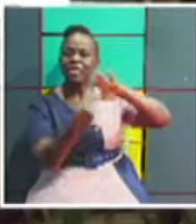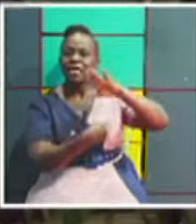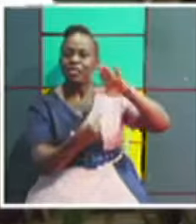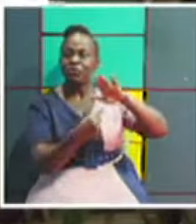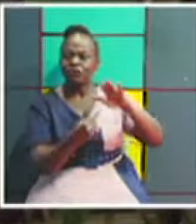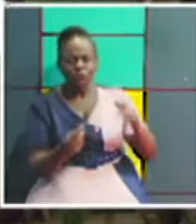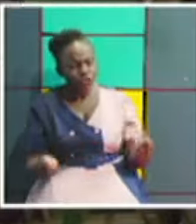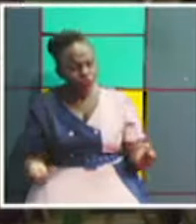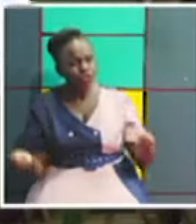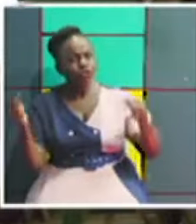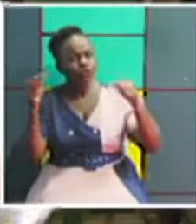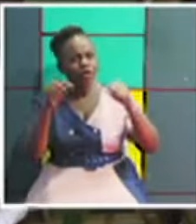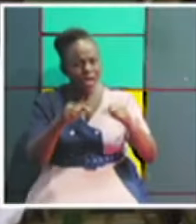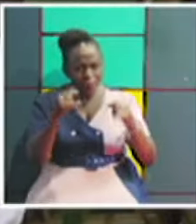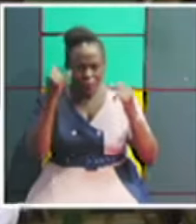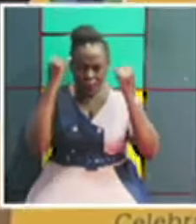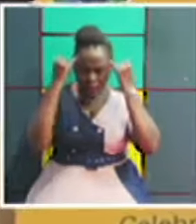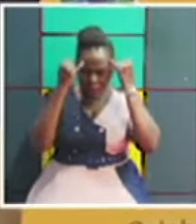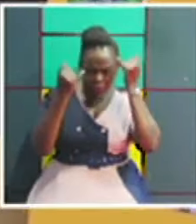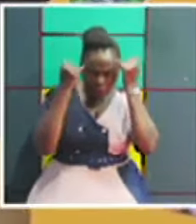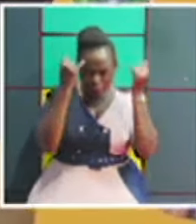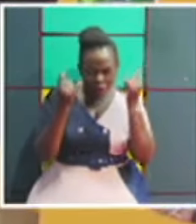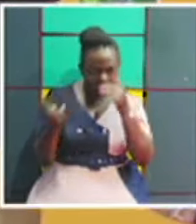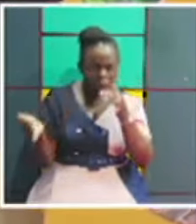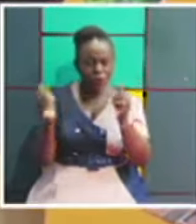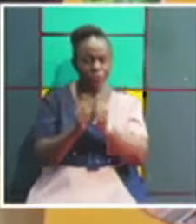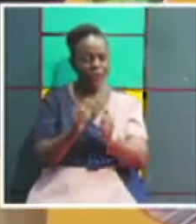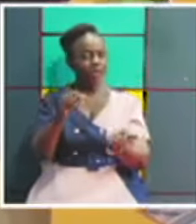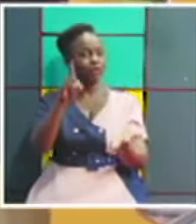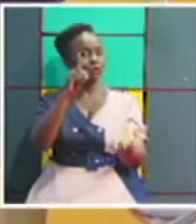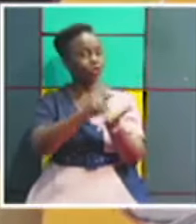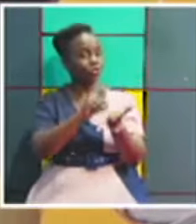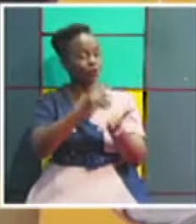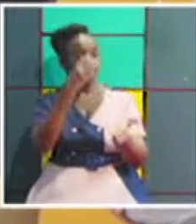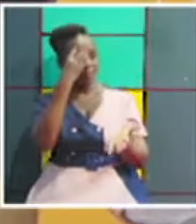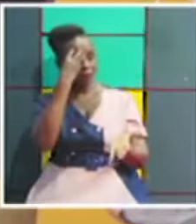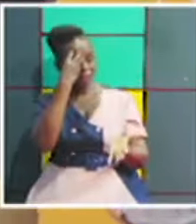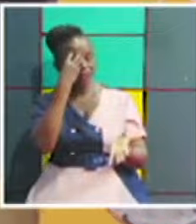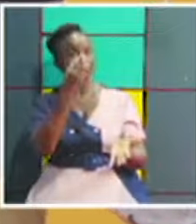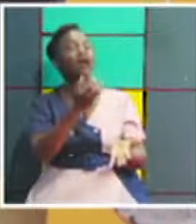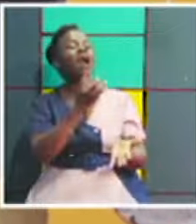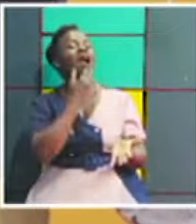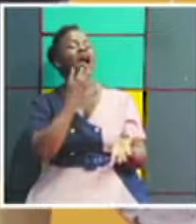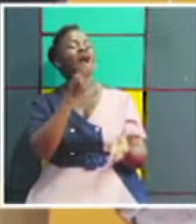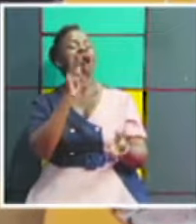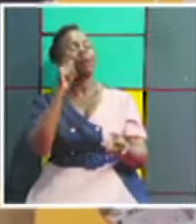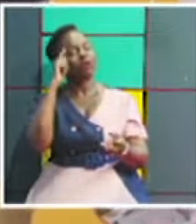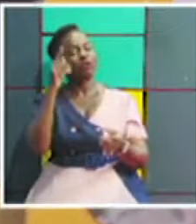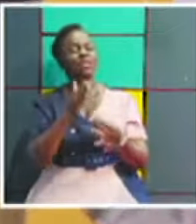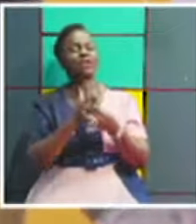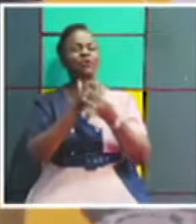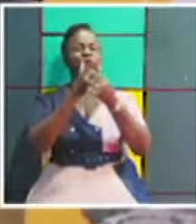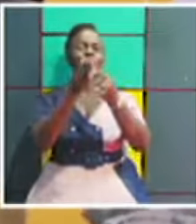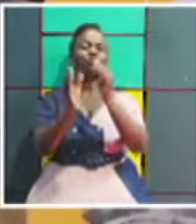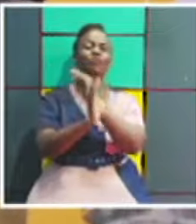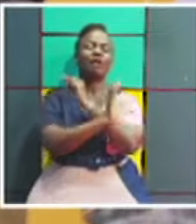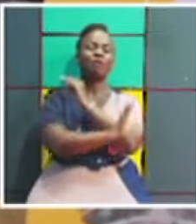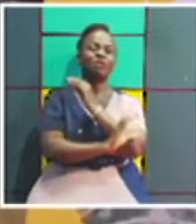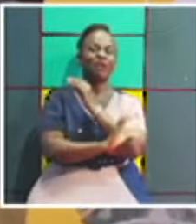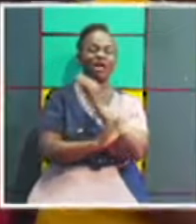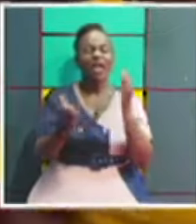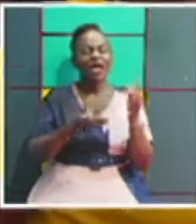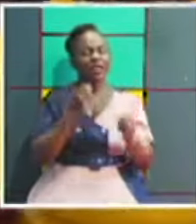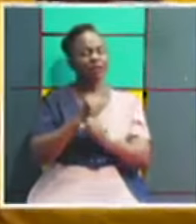ki? Ebirowoozo ffenna awamu. Besigye era asekeredde abalowooza nti omukulembeze w'eggwanga alina by'akoledde ensi